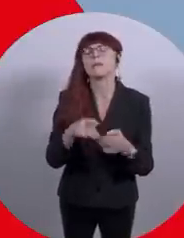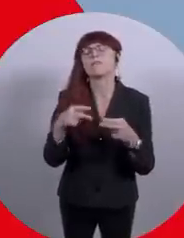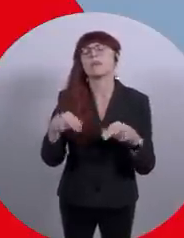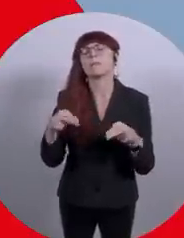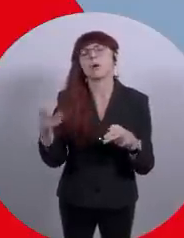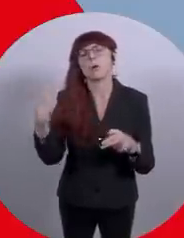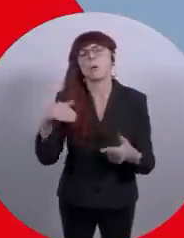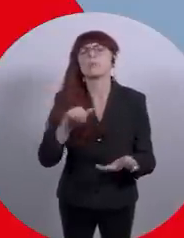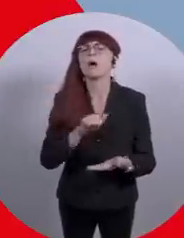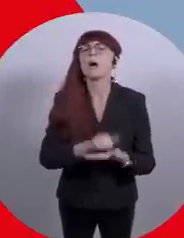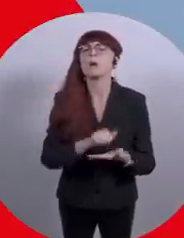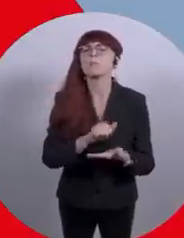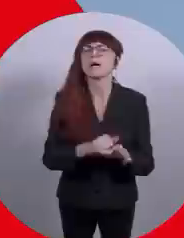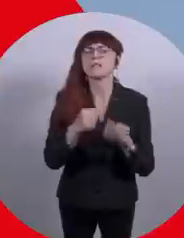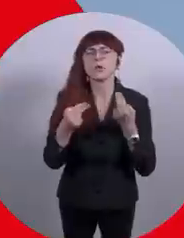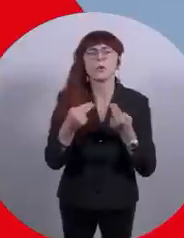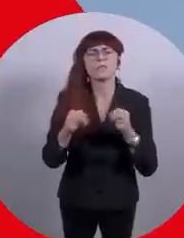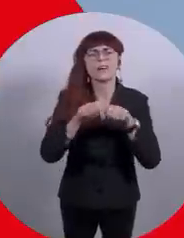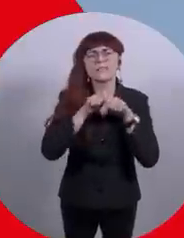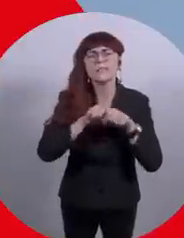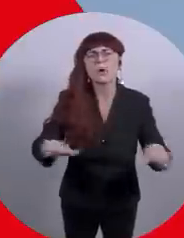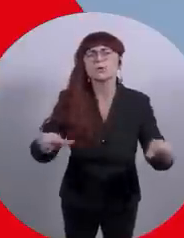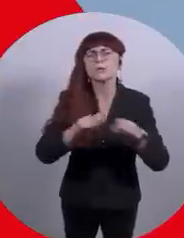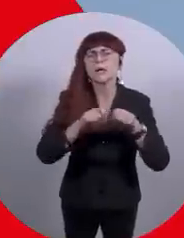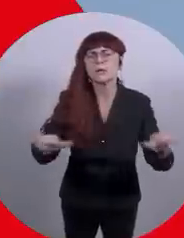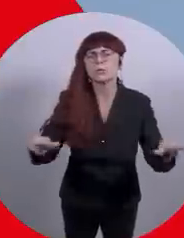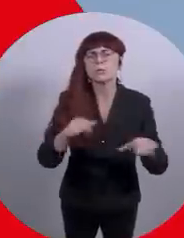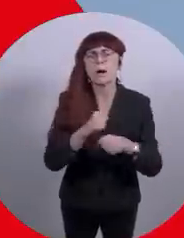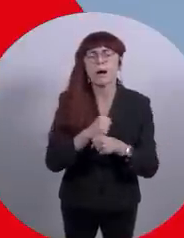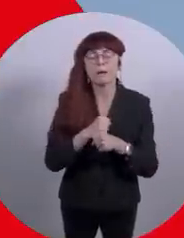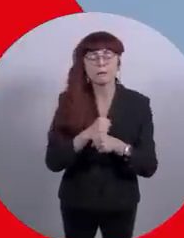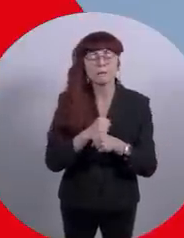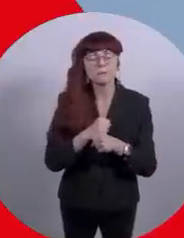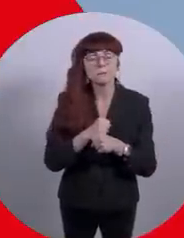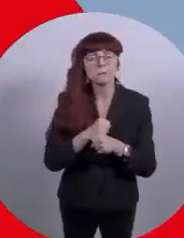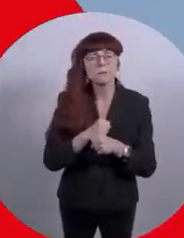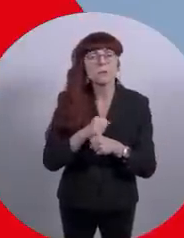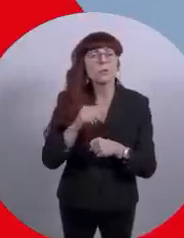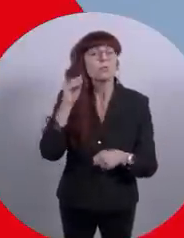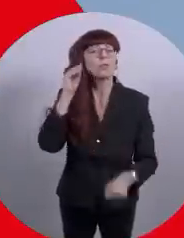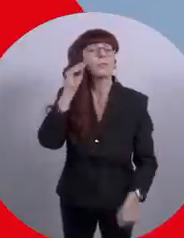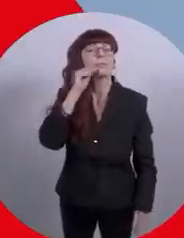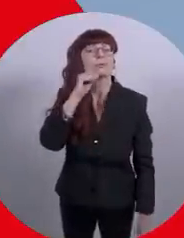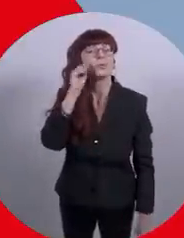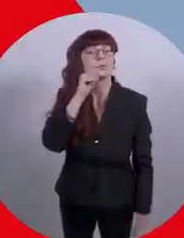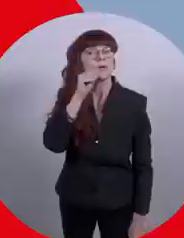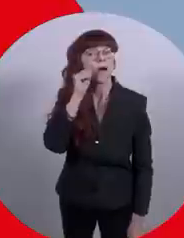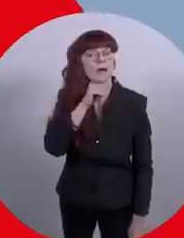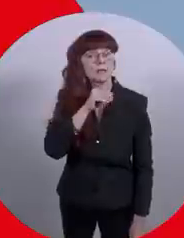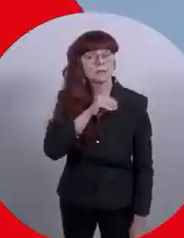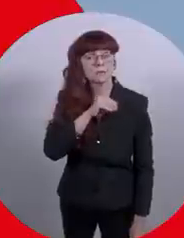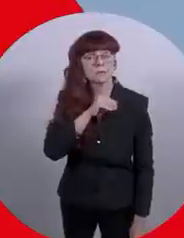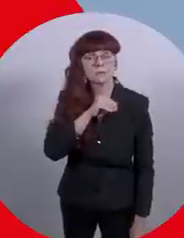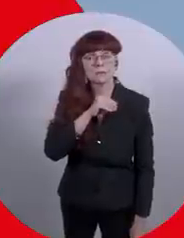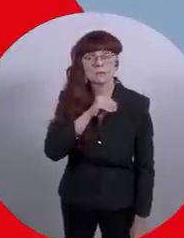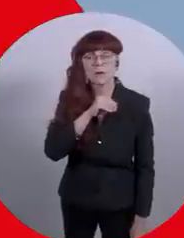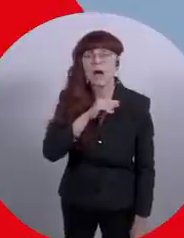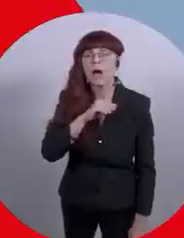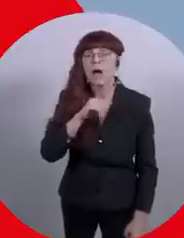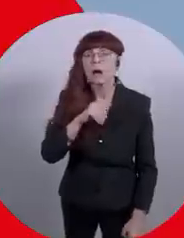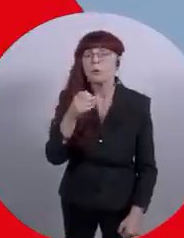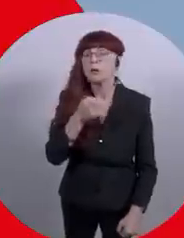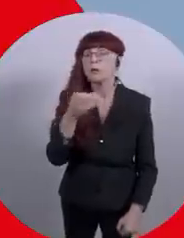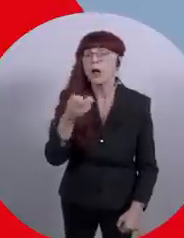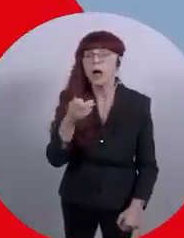Pressekonferenz machen eine Aussendung machen und darüber beschweren aber er regt immer weiter